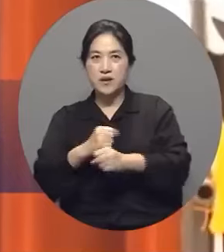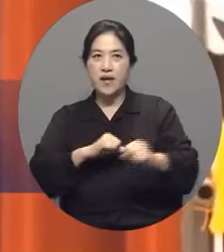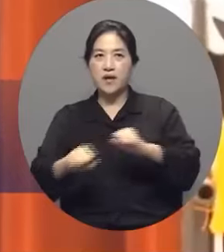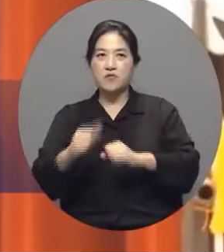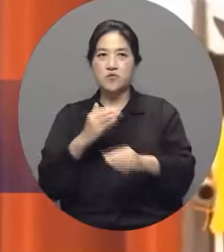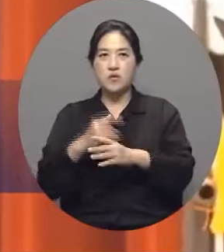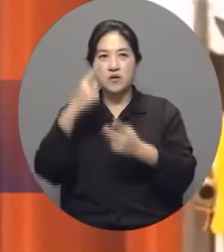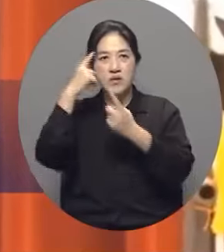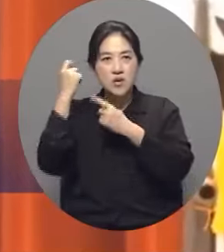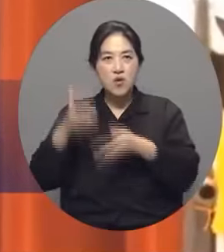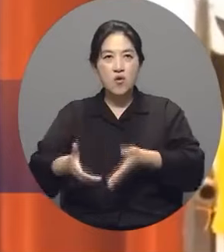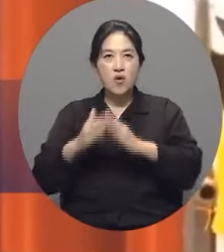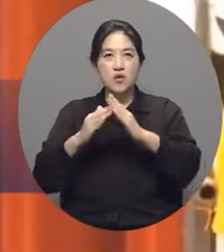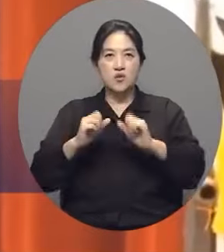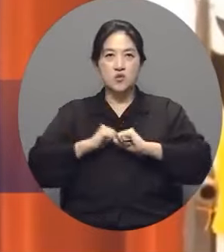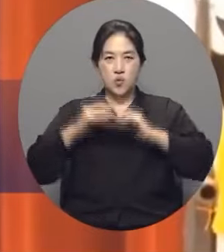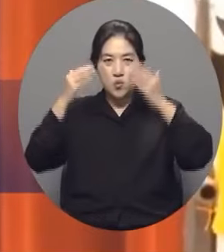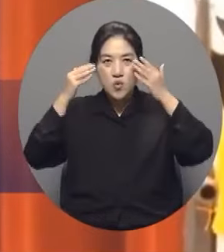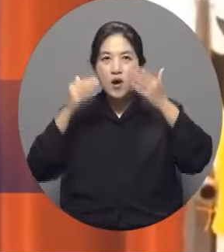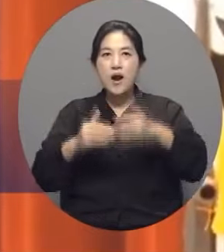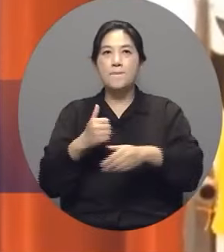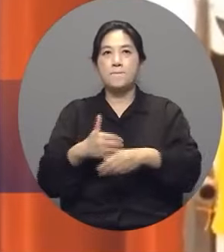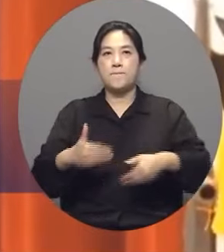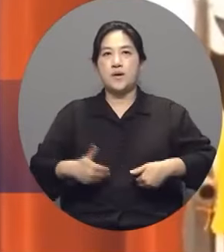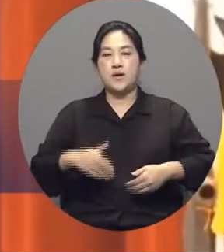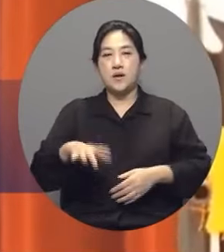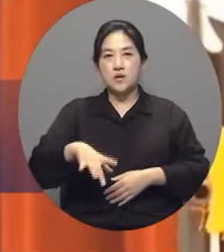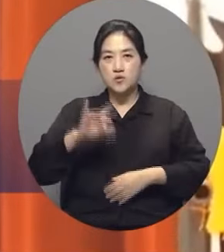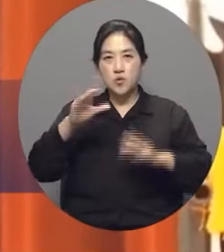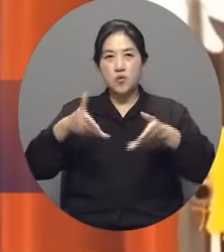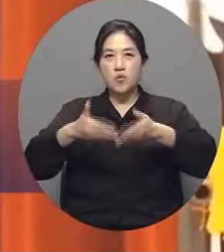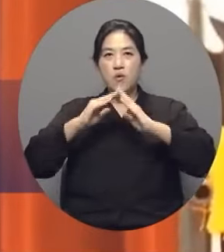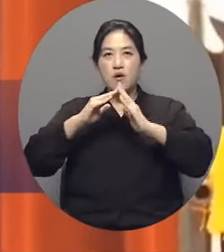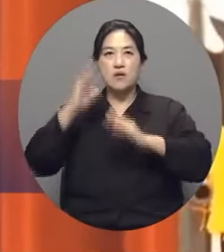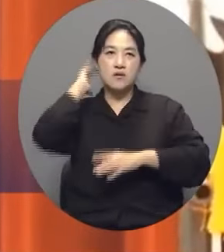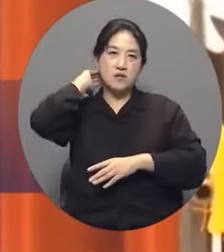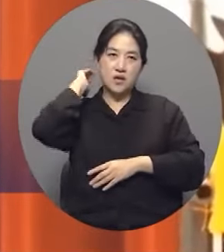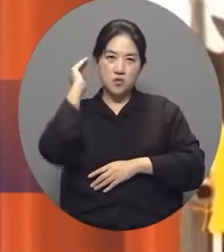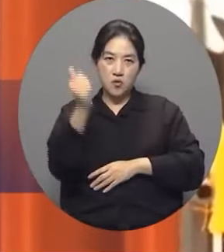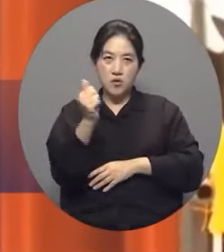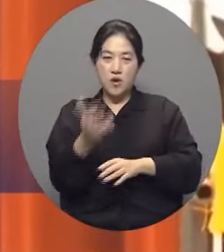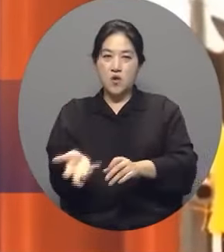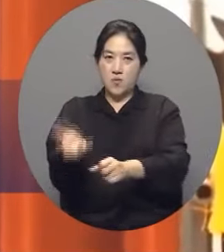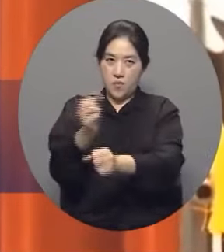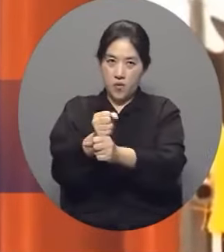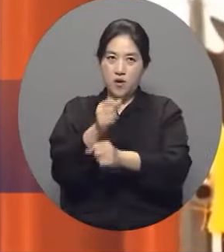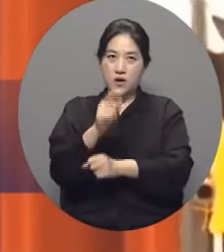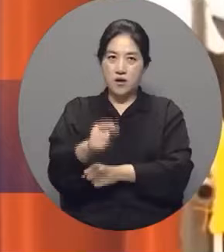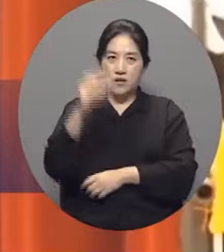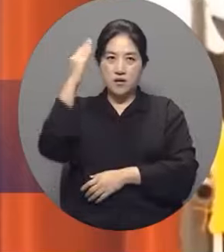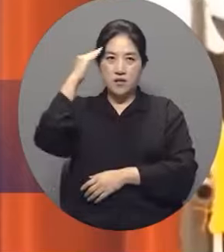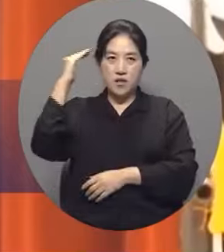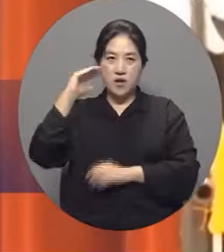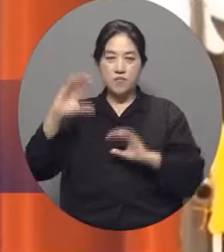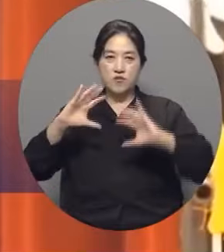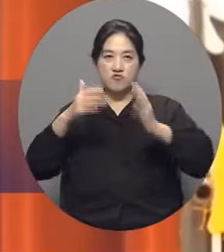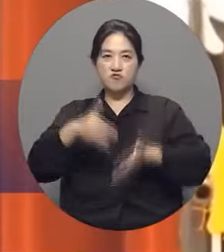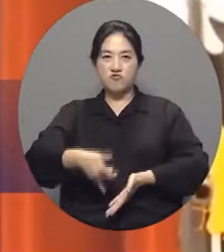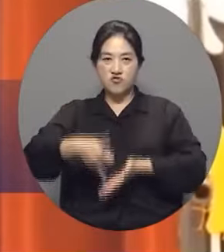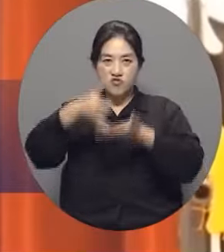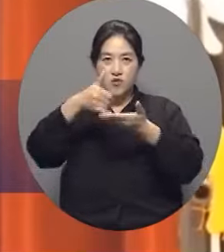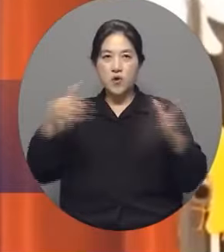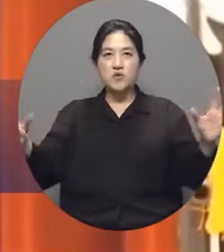기념관 건립에 총력을 기울여야 합니다. 초대 건국 대통령을 복원하는 일은